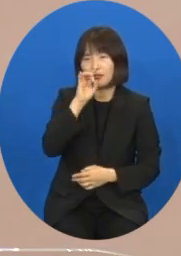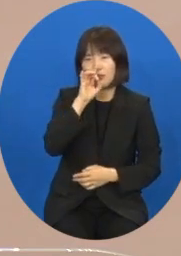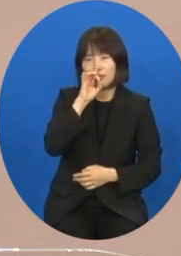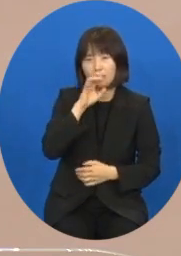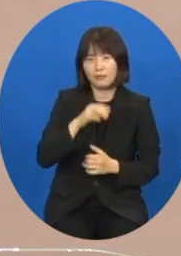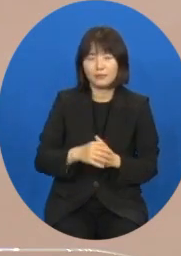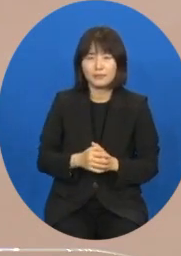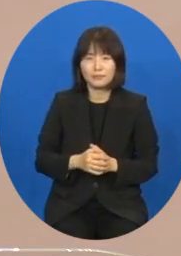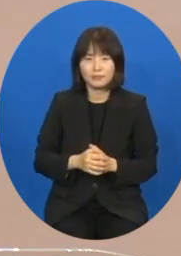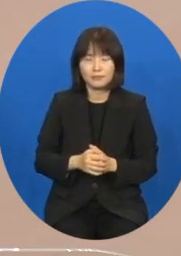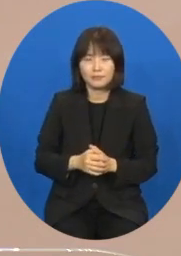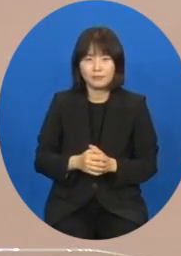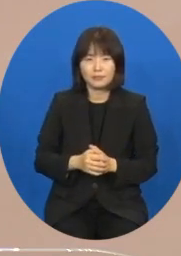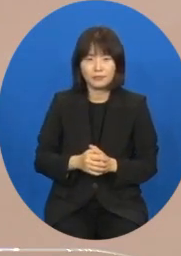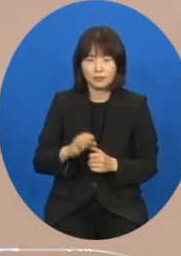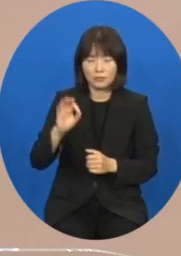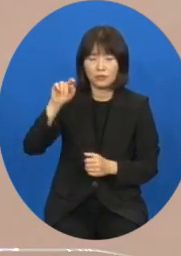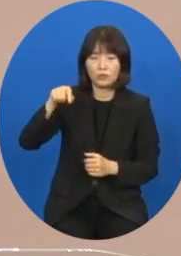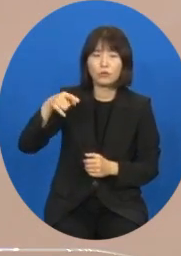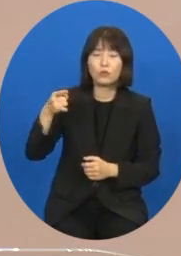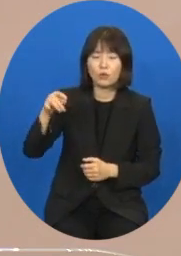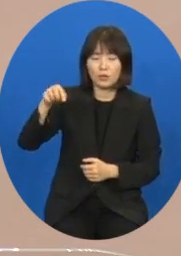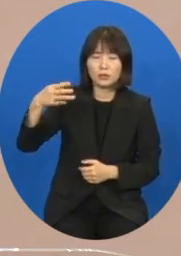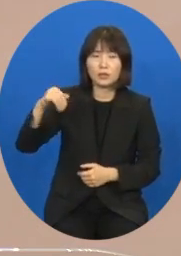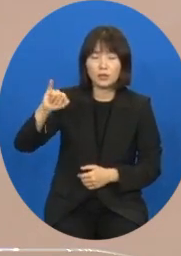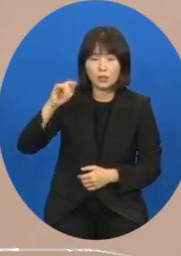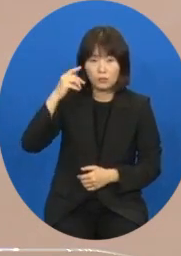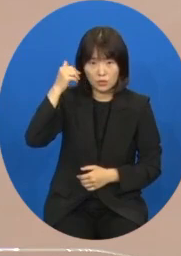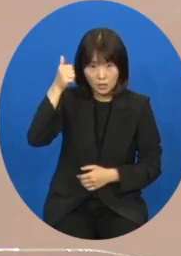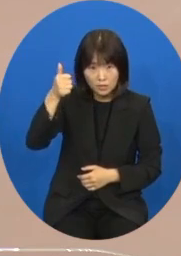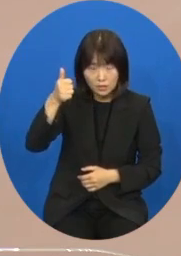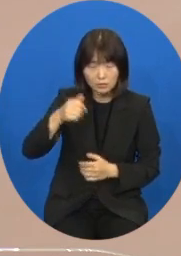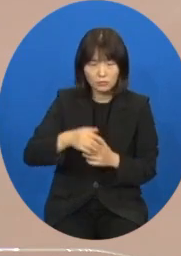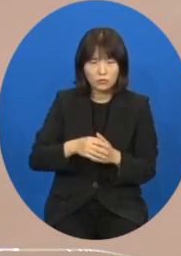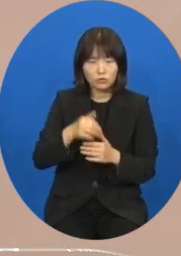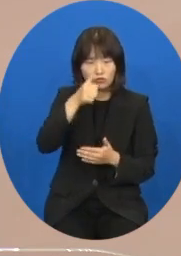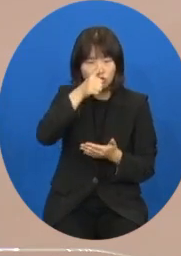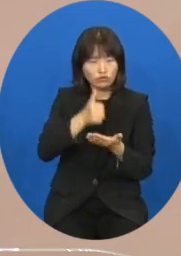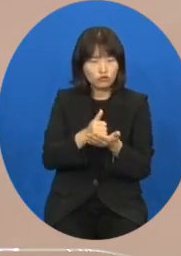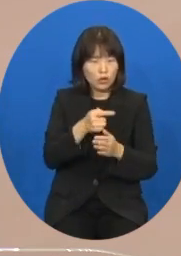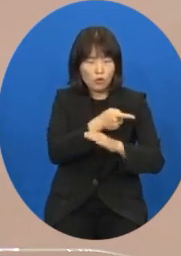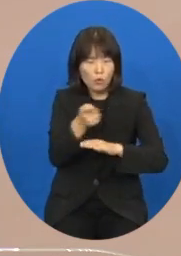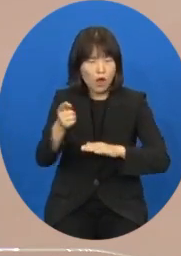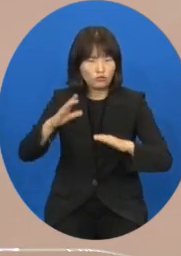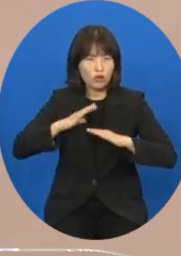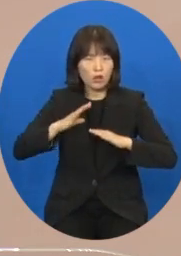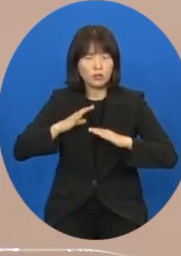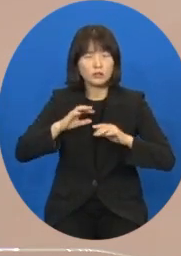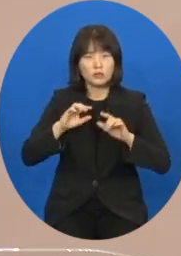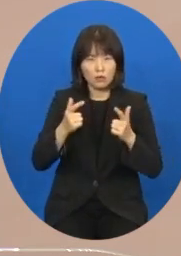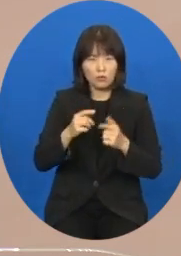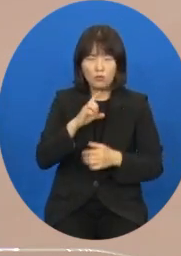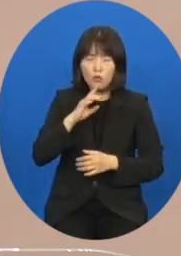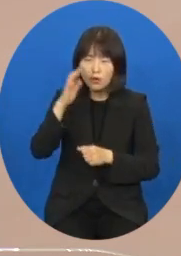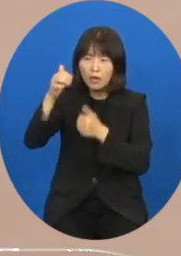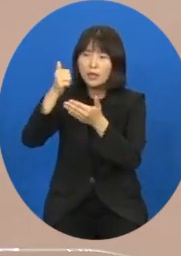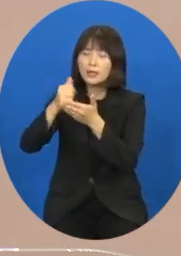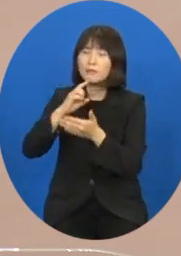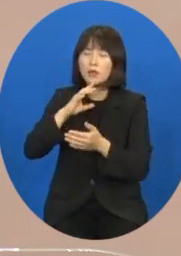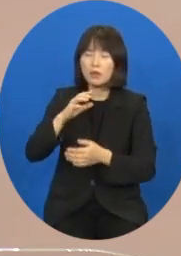웨슬레 목사님께서 죄 외에는 두려워하지 않고 오직 하나님만